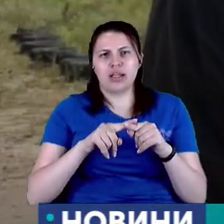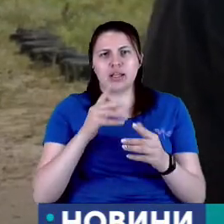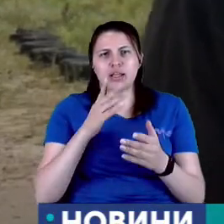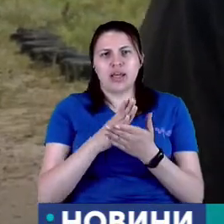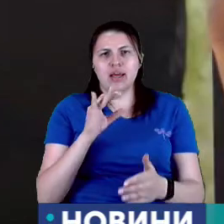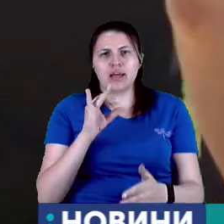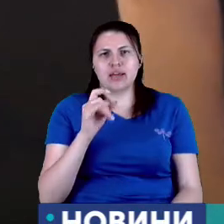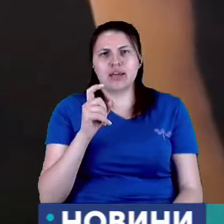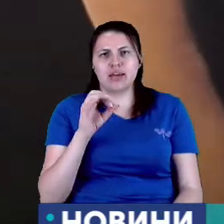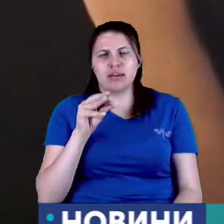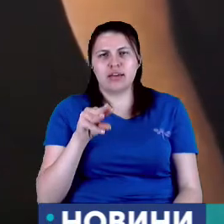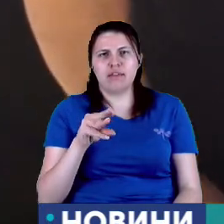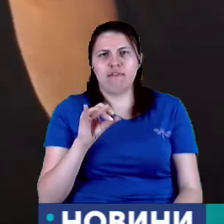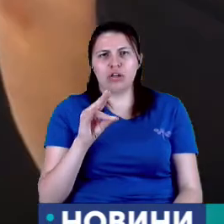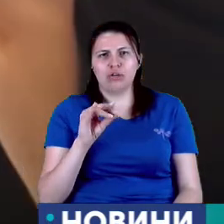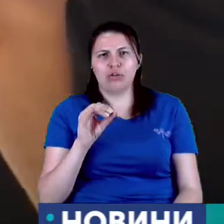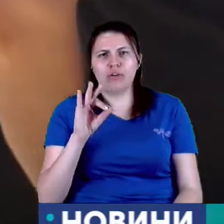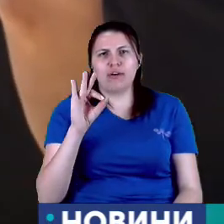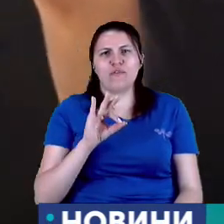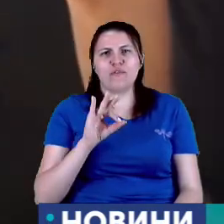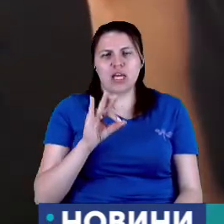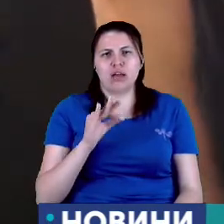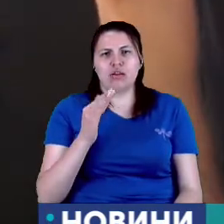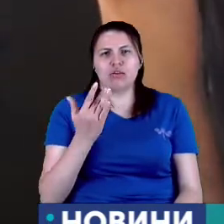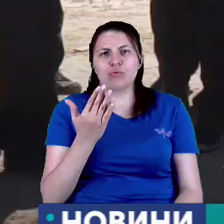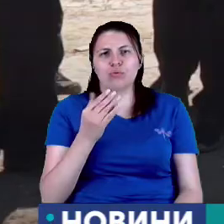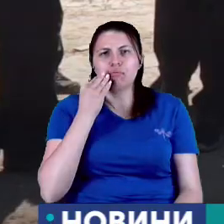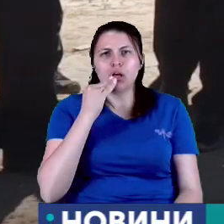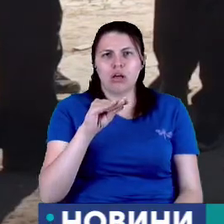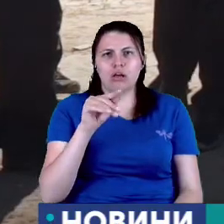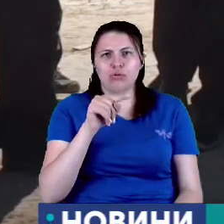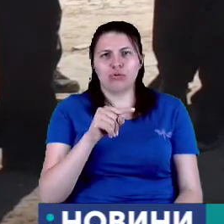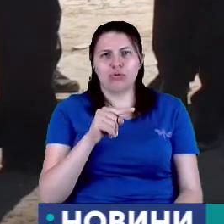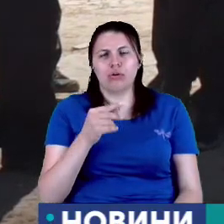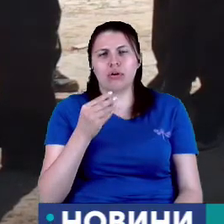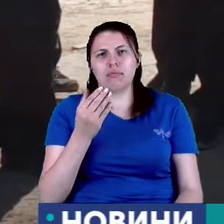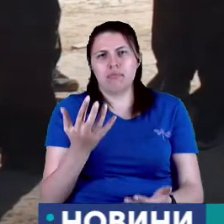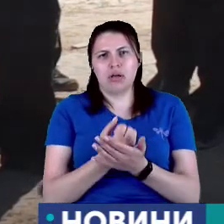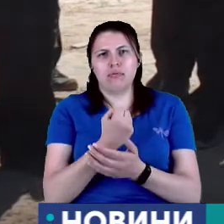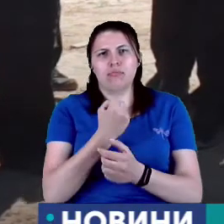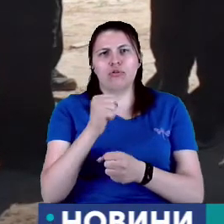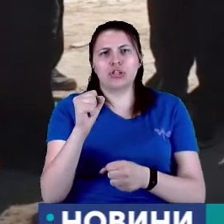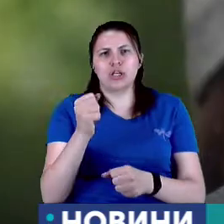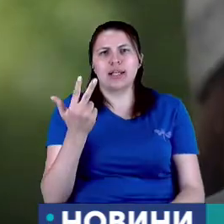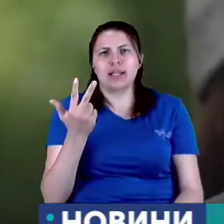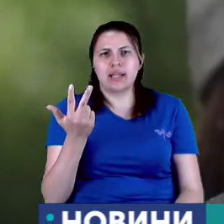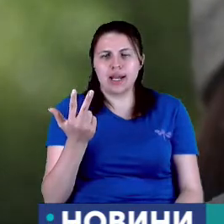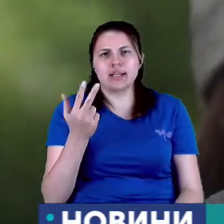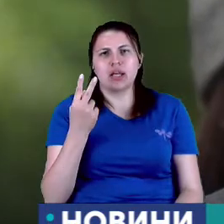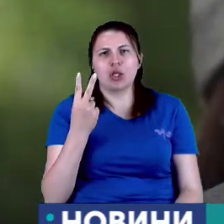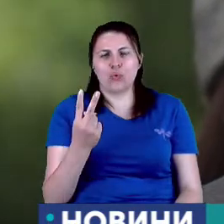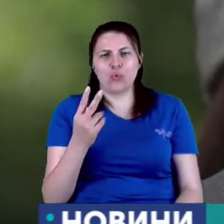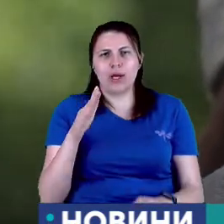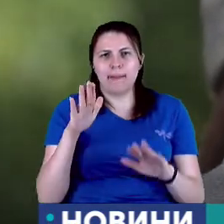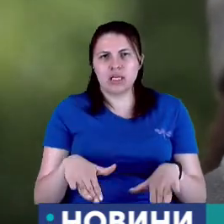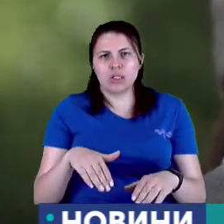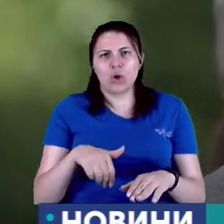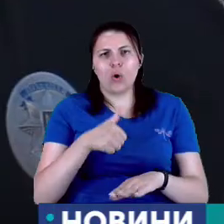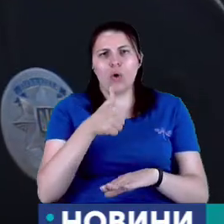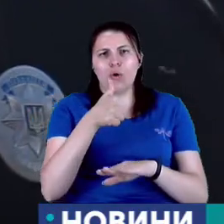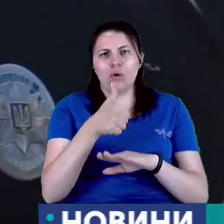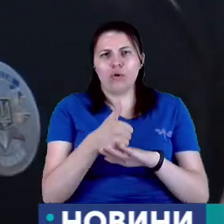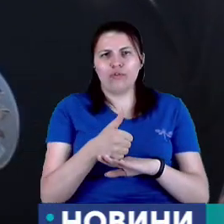коефіцієнт. І у кого буде краще цей хіт-фактор, той переможе. Третє та друге місце в змаганнях посіли команди Головного управління